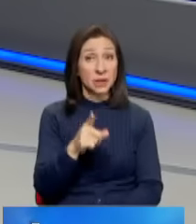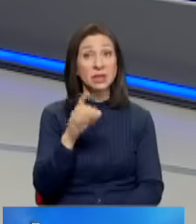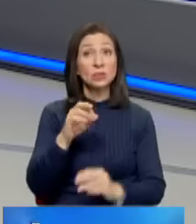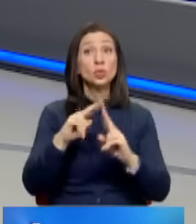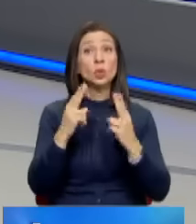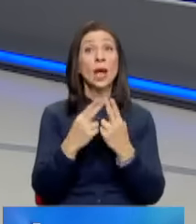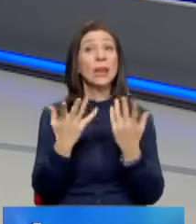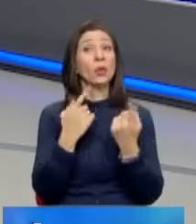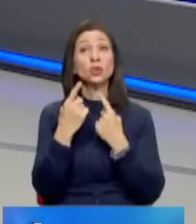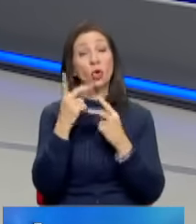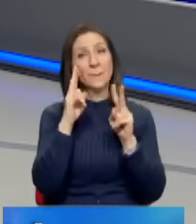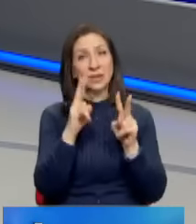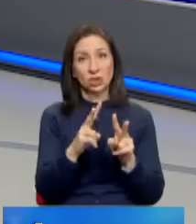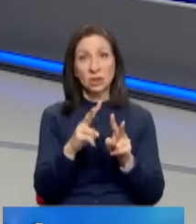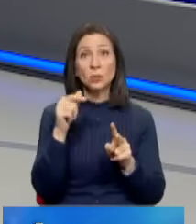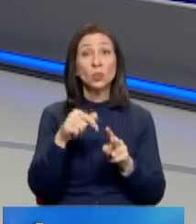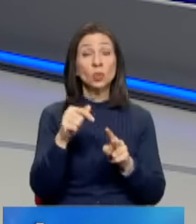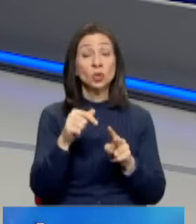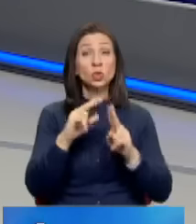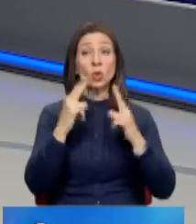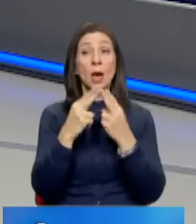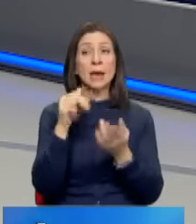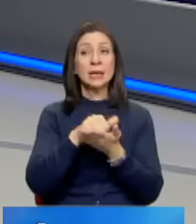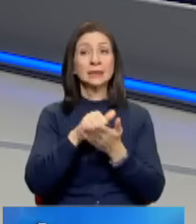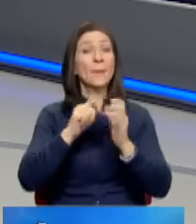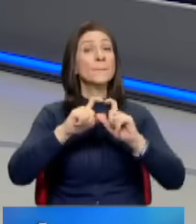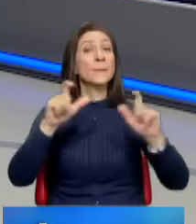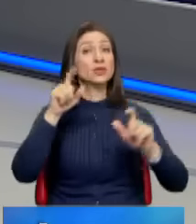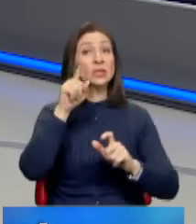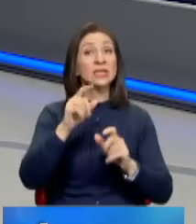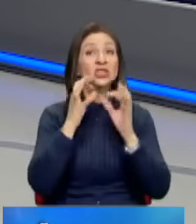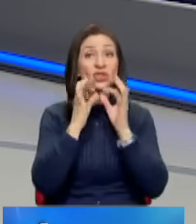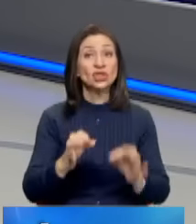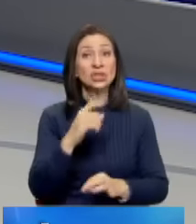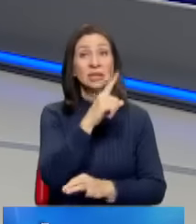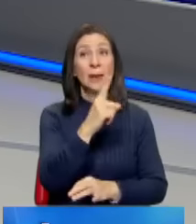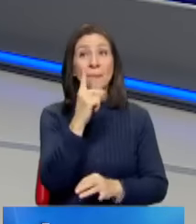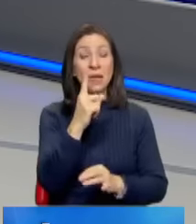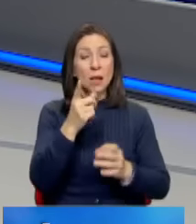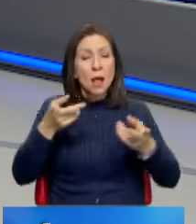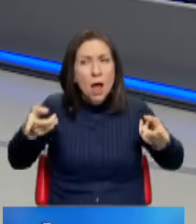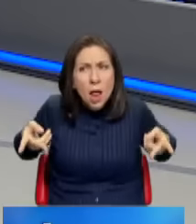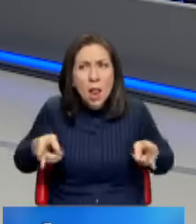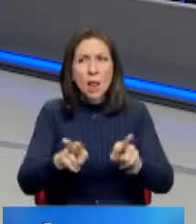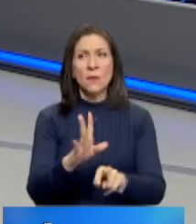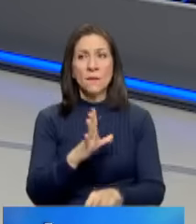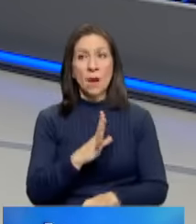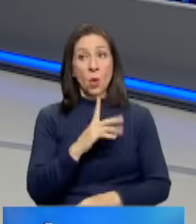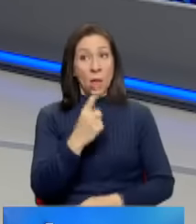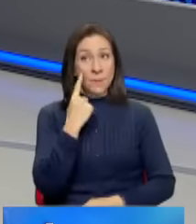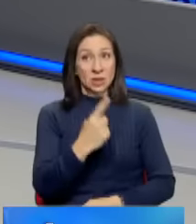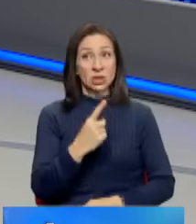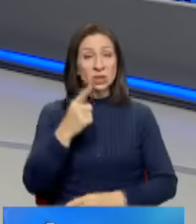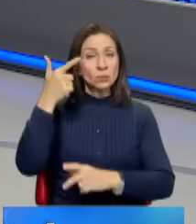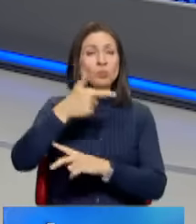Şimdi dünya neyi konuşuyor, ona bakacağız. Bugün Dünya Gazetesi'nin manşetinde Çin'de bir katliam var. Ona bakacağız.